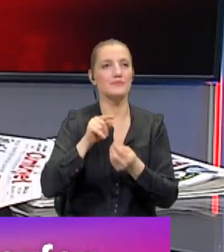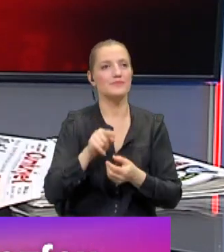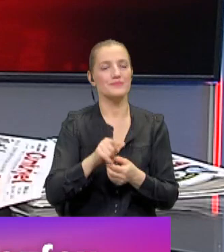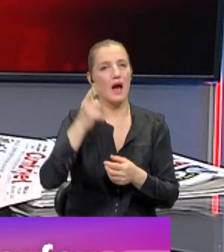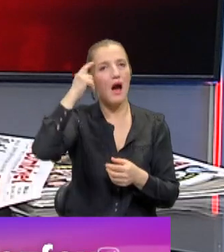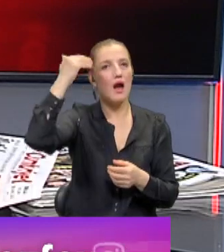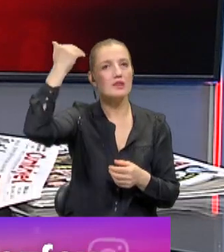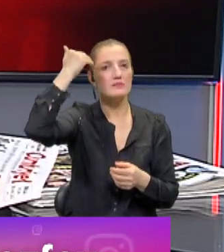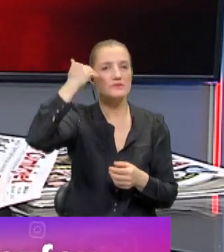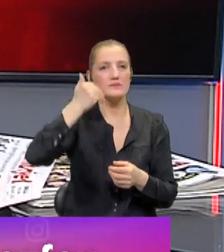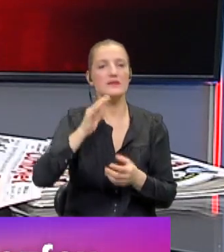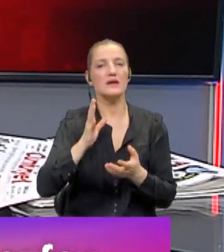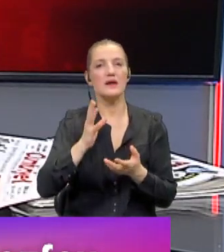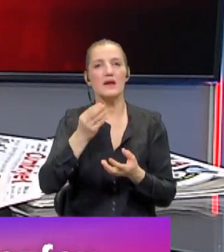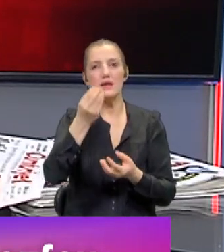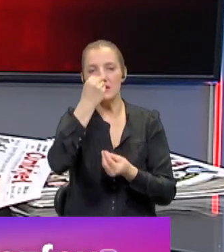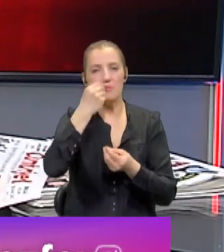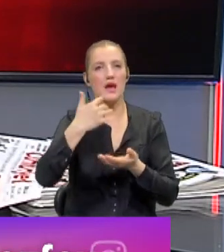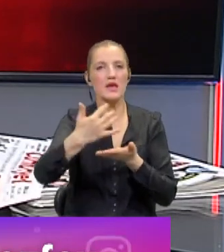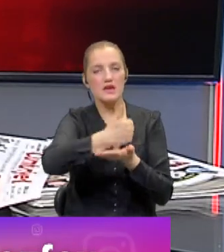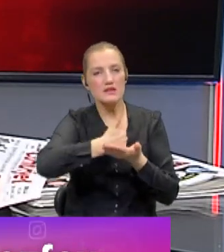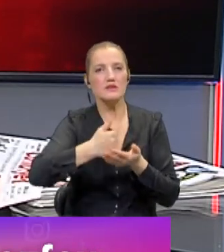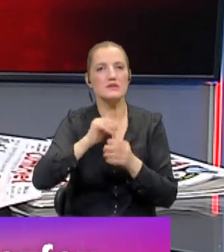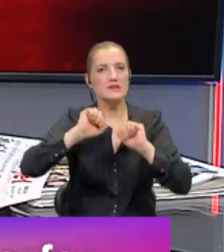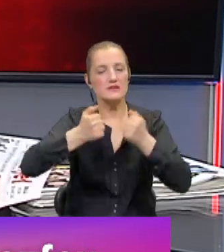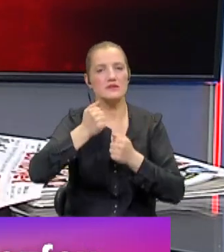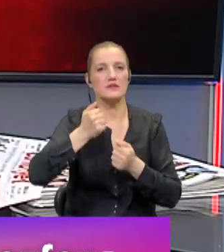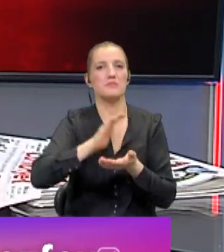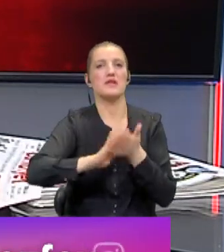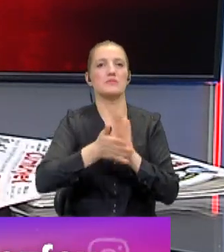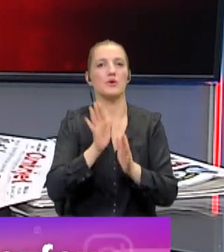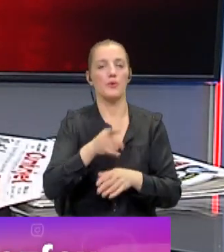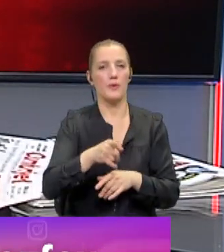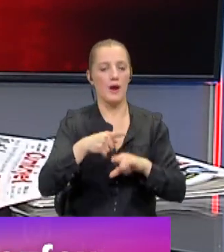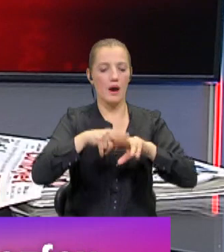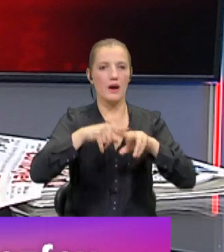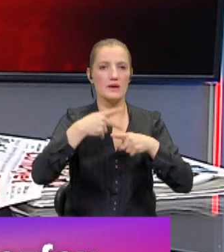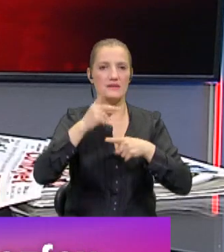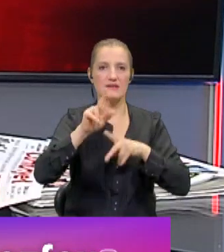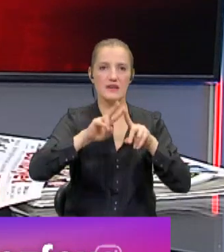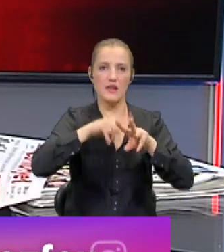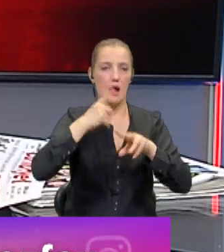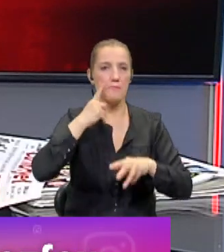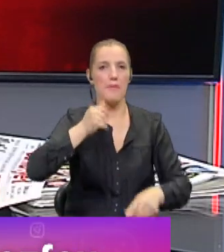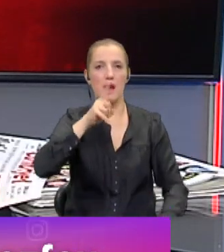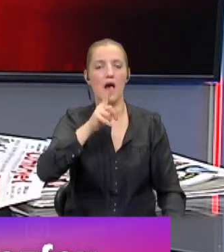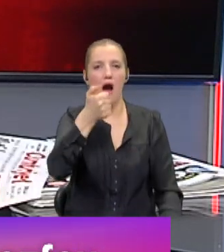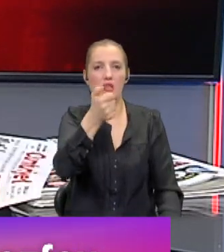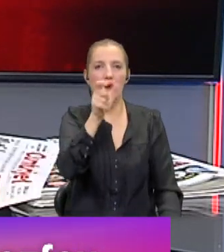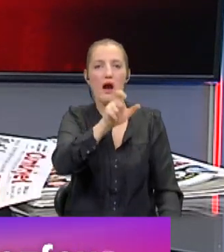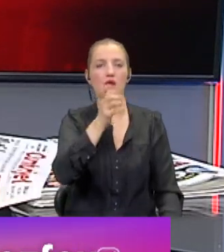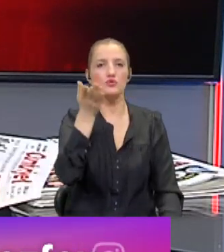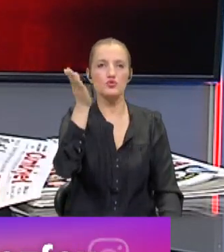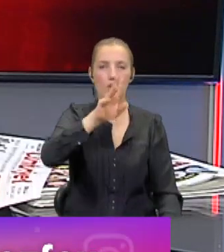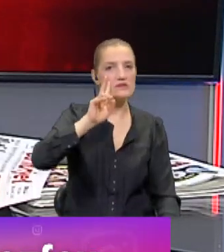Aklımızdan Maalesef o geçim sıkıntısı derdi geçmiyor yani sen öyle diyor ya hazine Bakanı bir başarabilirsek 16 ay